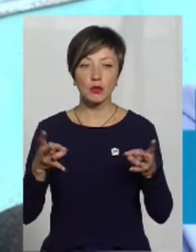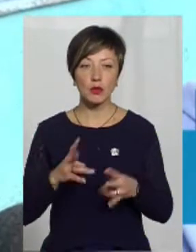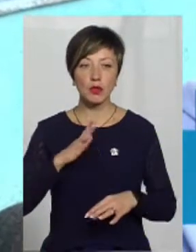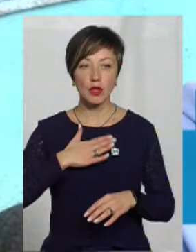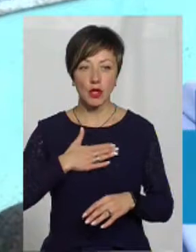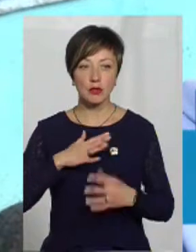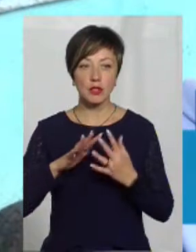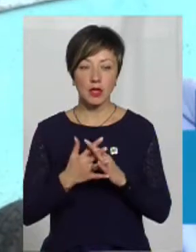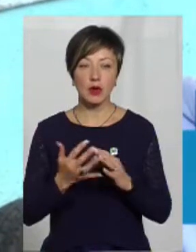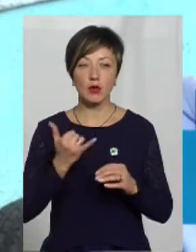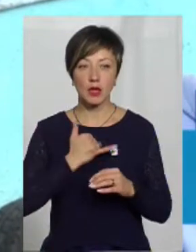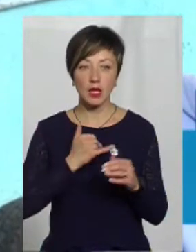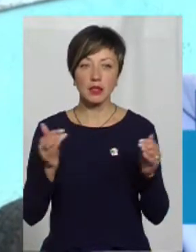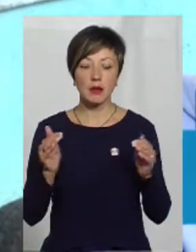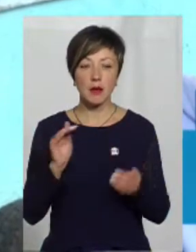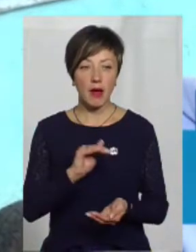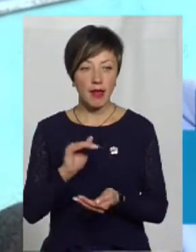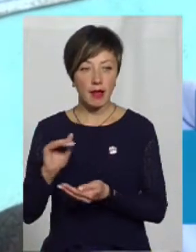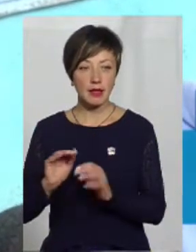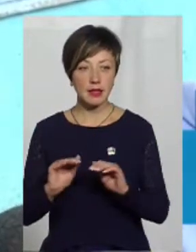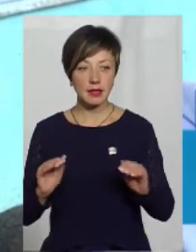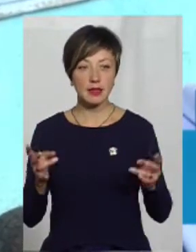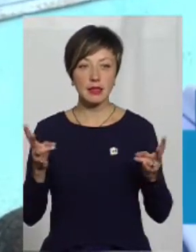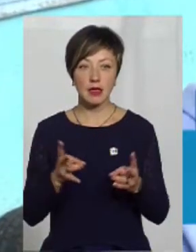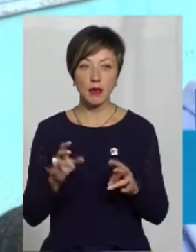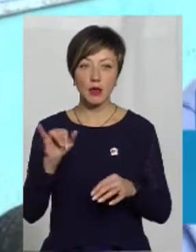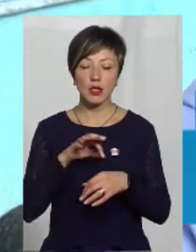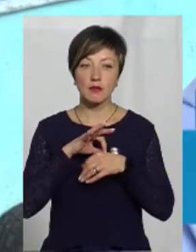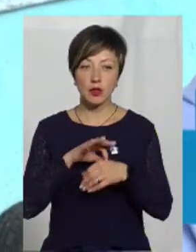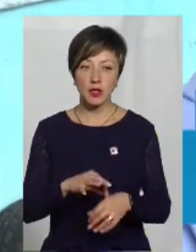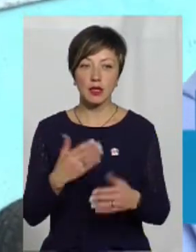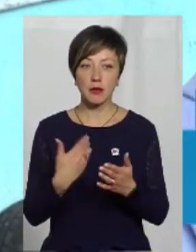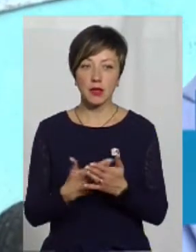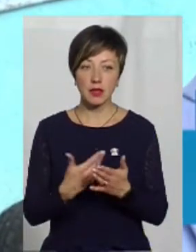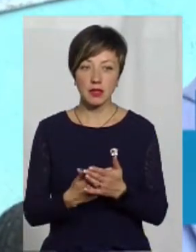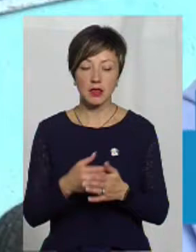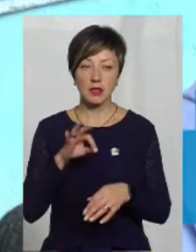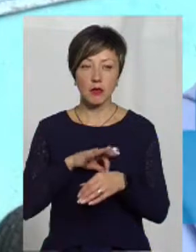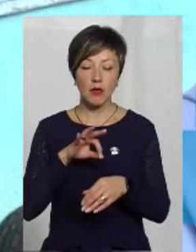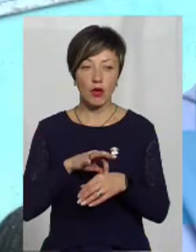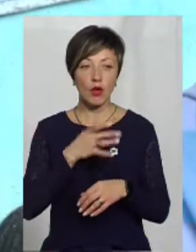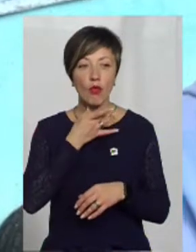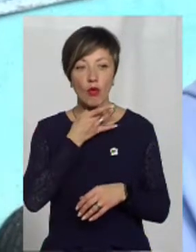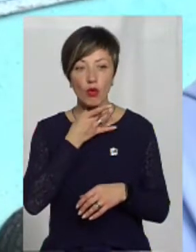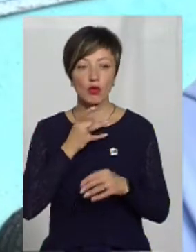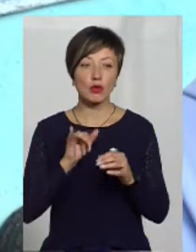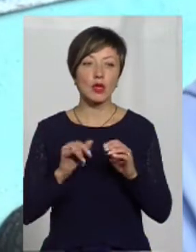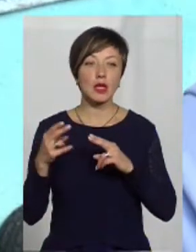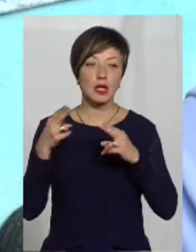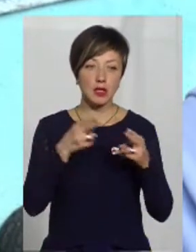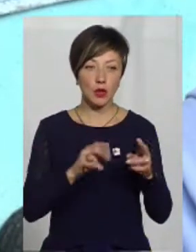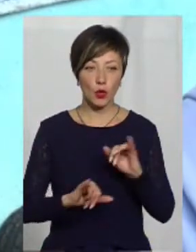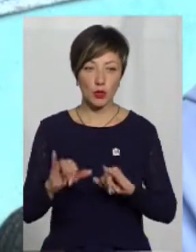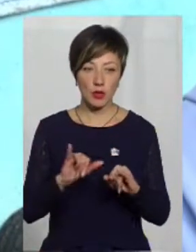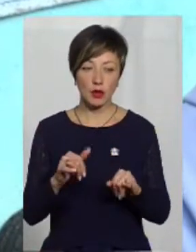нашому селі, тому що в нас маленькі діти і нам треба кудись їх зводити. От, наприклад, заболіла дитина горло, чи що ми маємо їхати